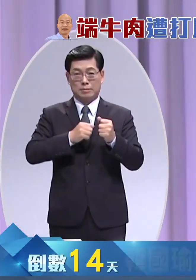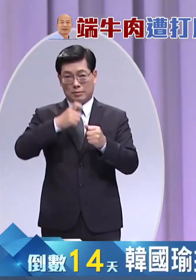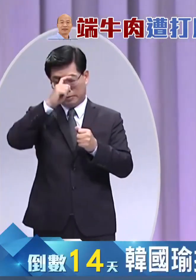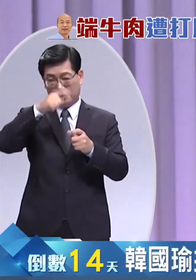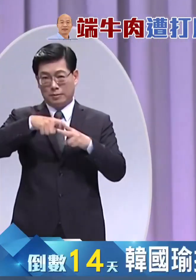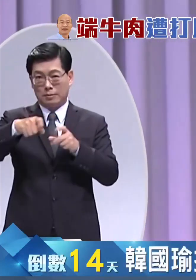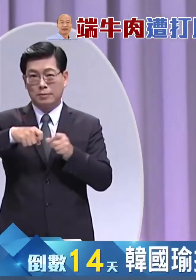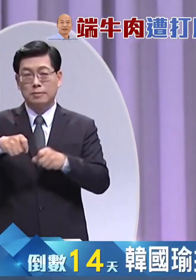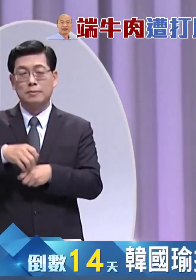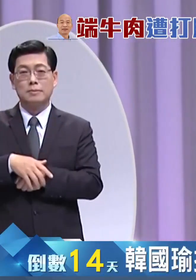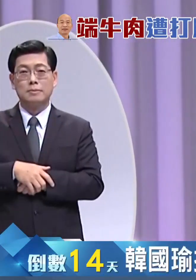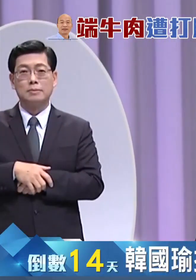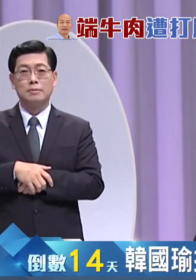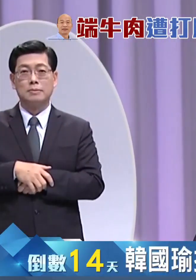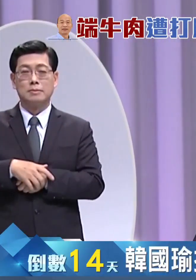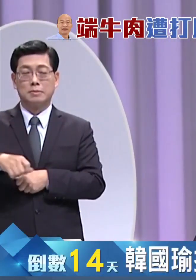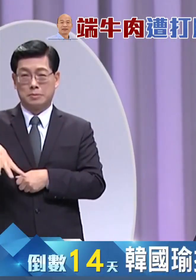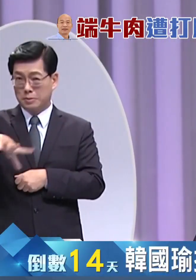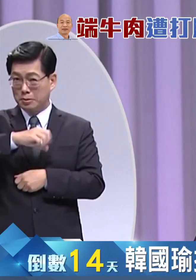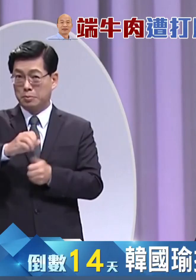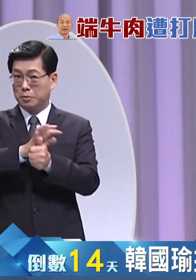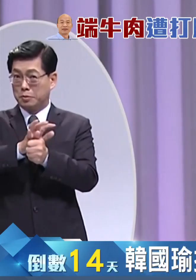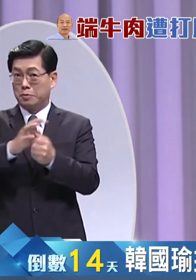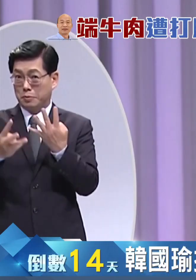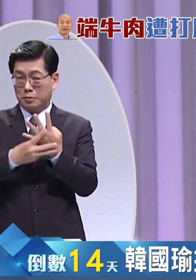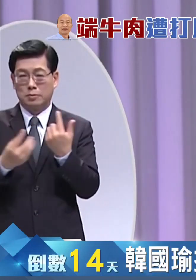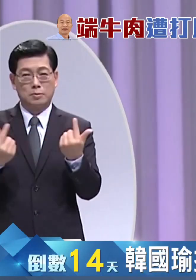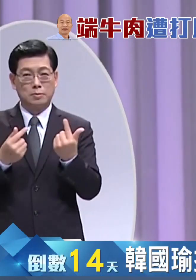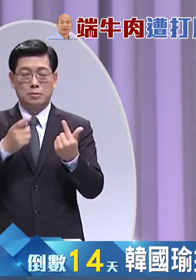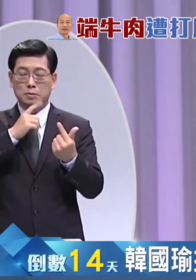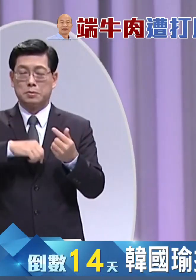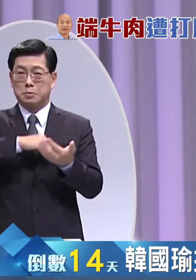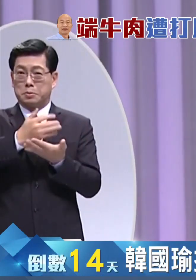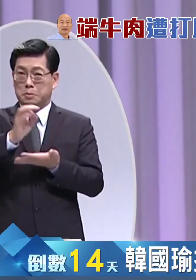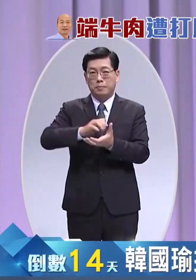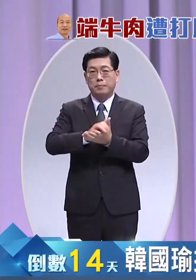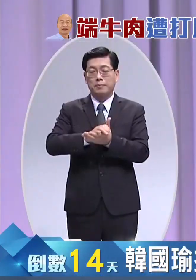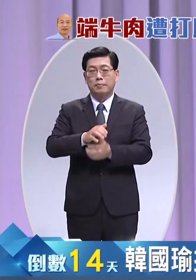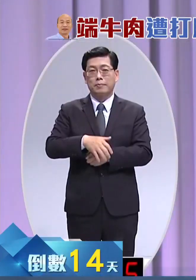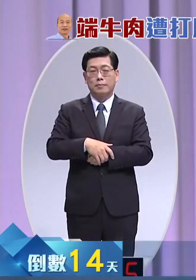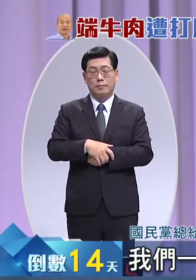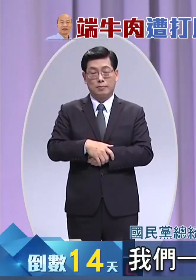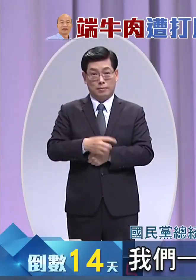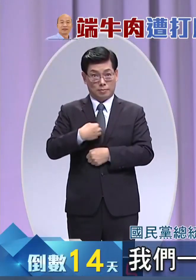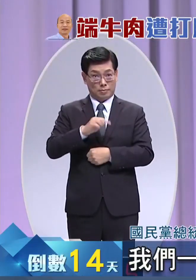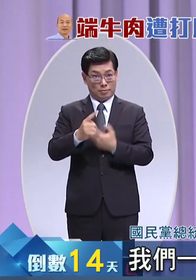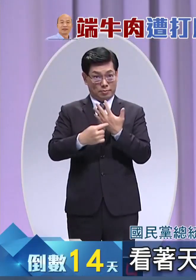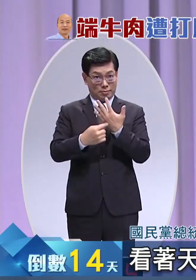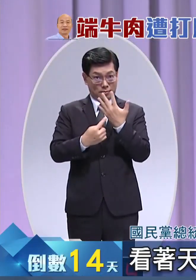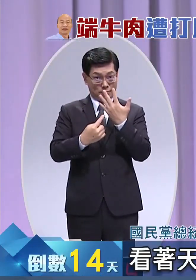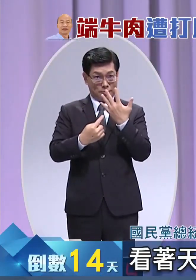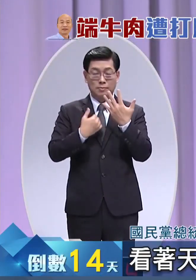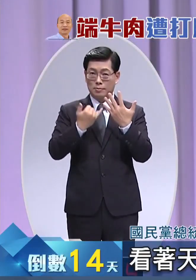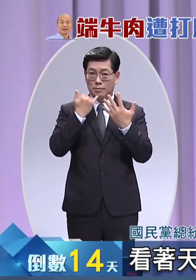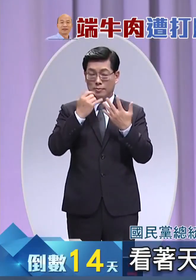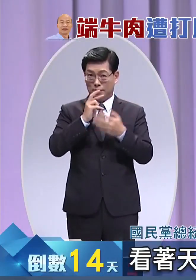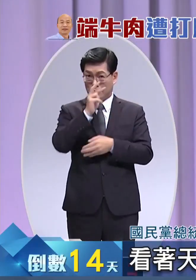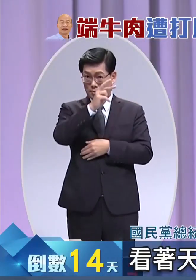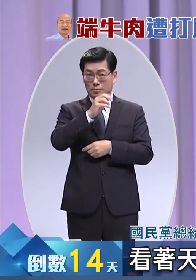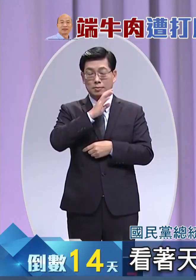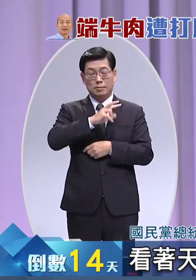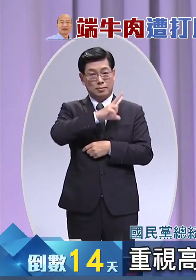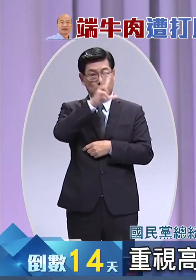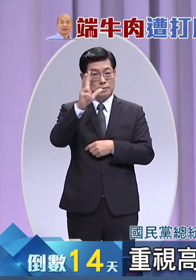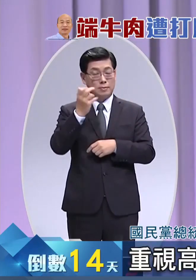工程。 政界发表会，韩国瑜提庶民经济，但却始终听不到具体细节。 我们一只手看着天边的彩